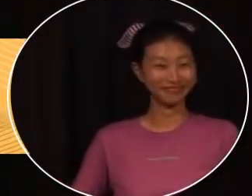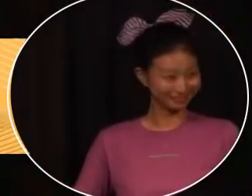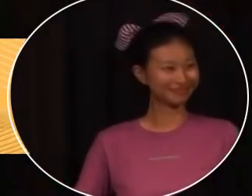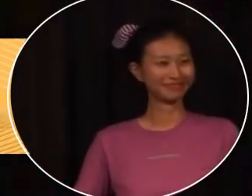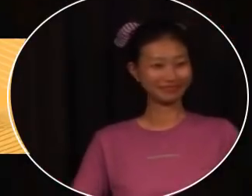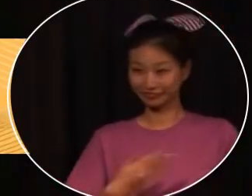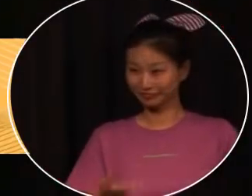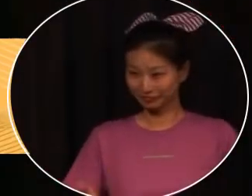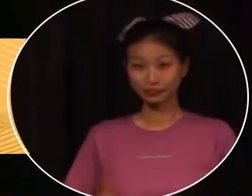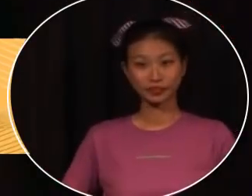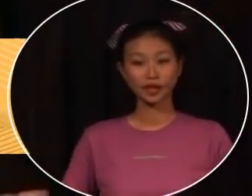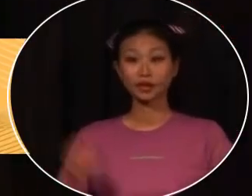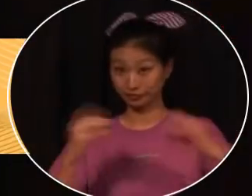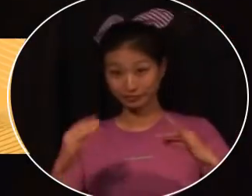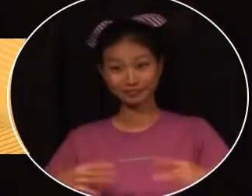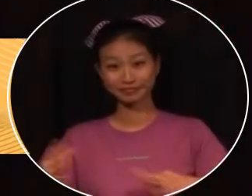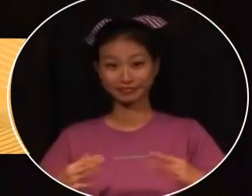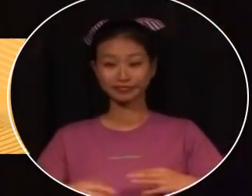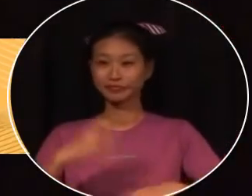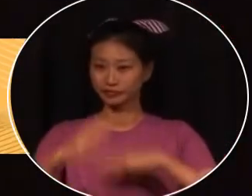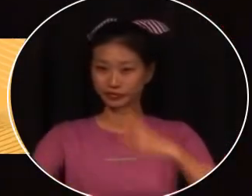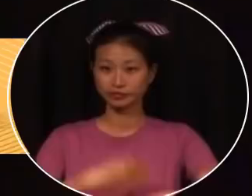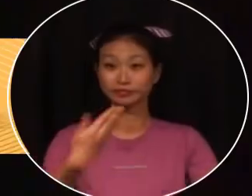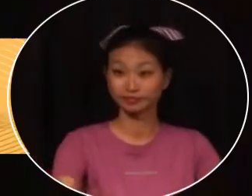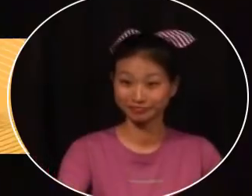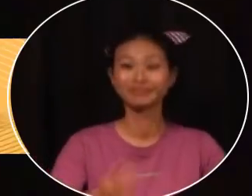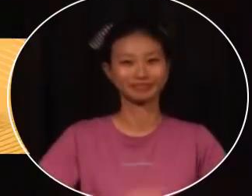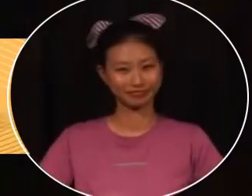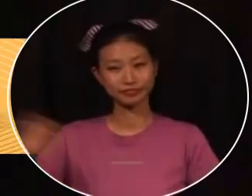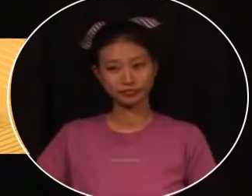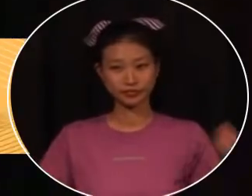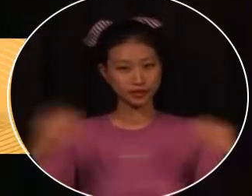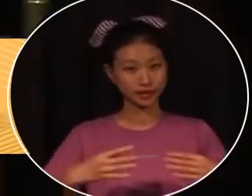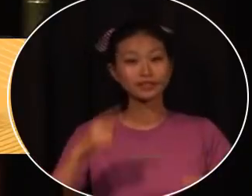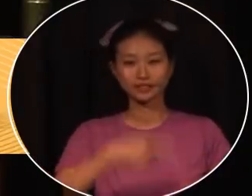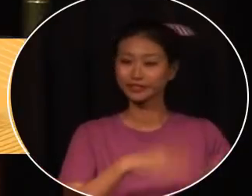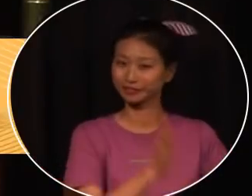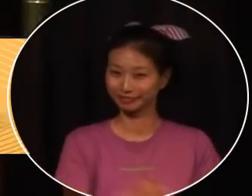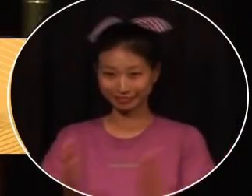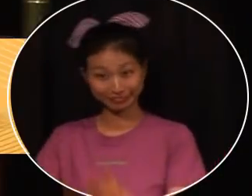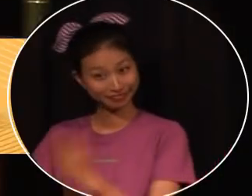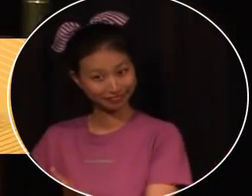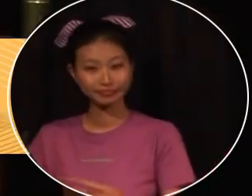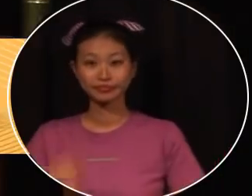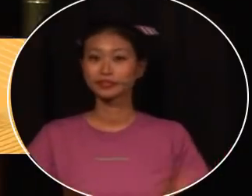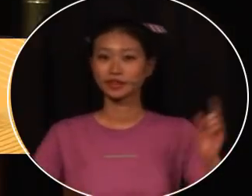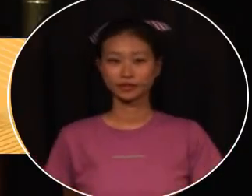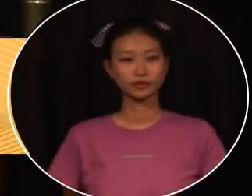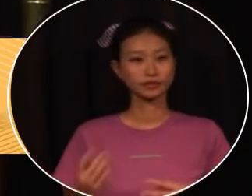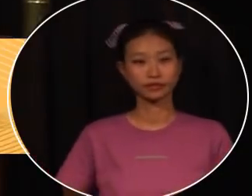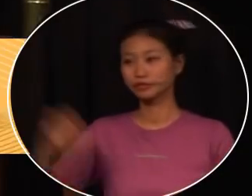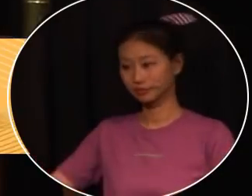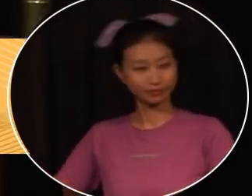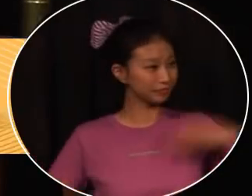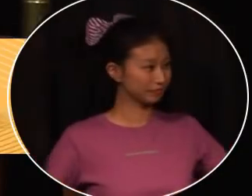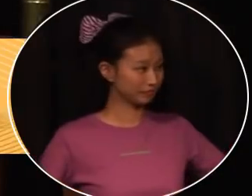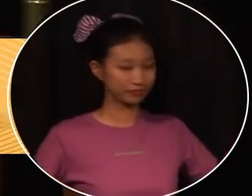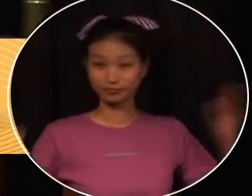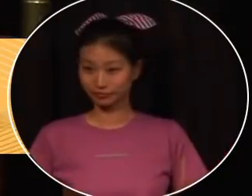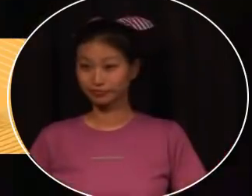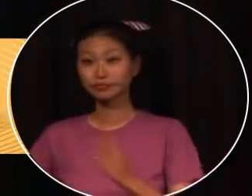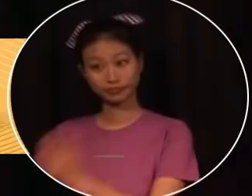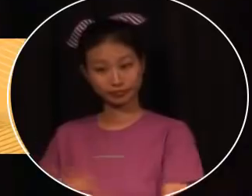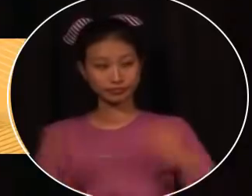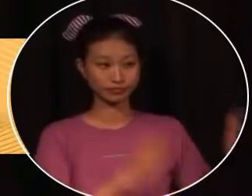赚，然后拼命洗碗，这样子钱就来了吗？不是，所以这就可以解决了年薪翻倍的问题是什